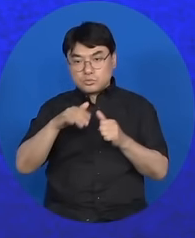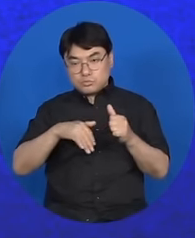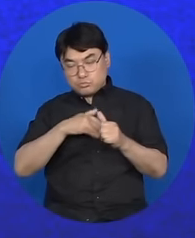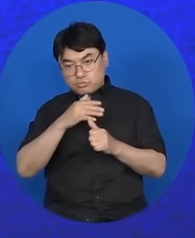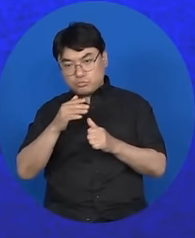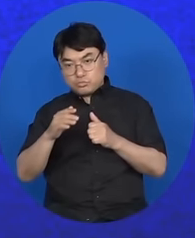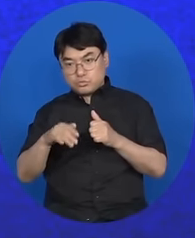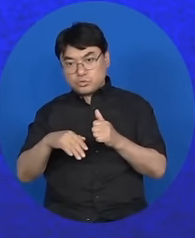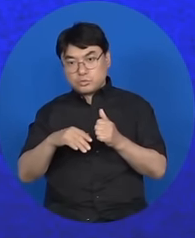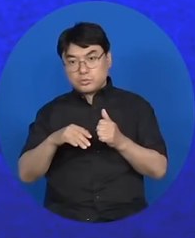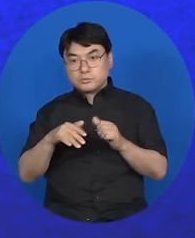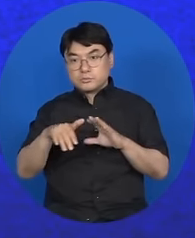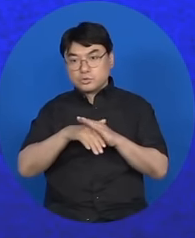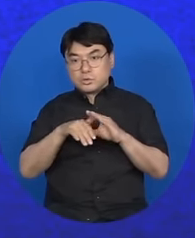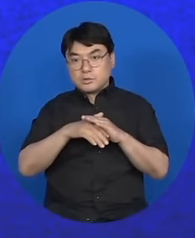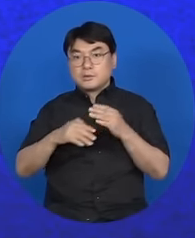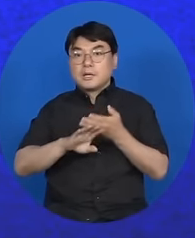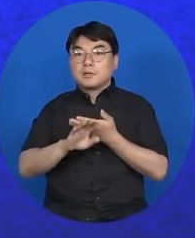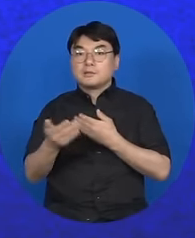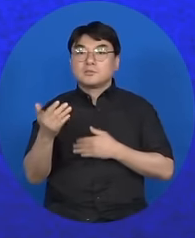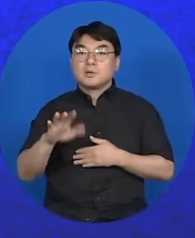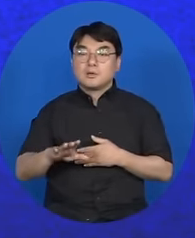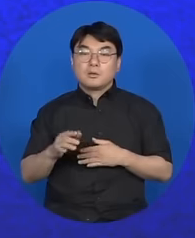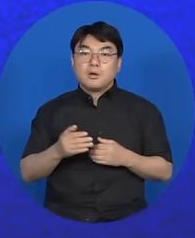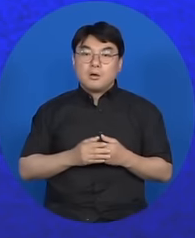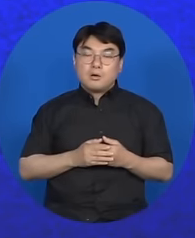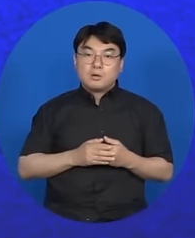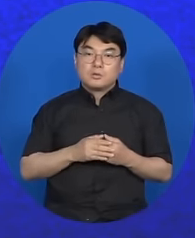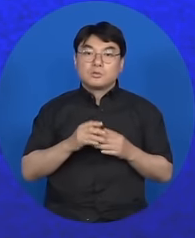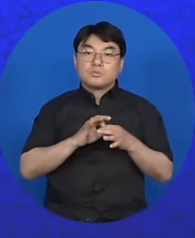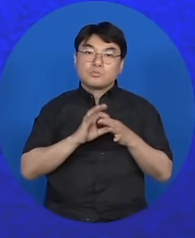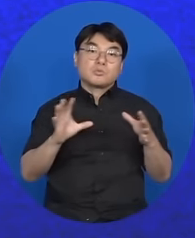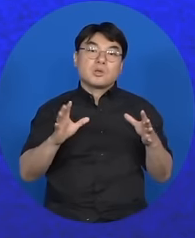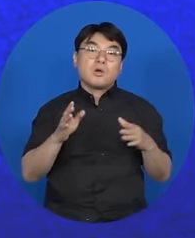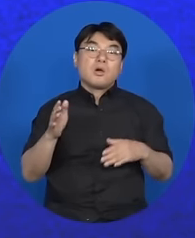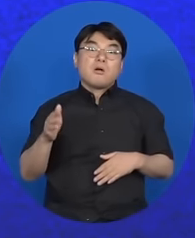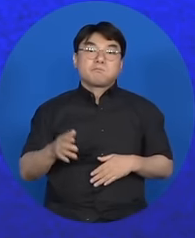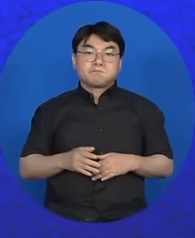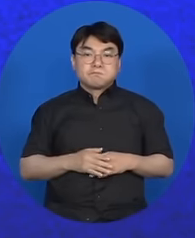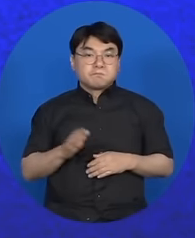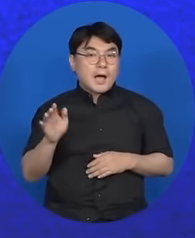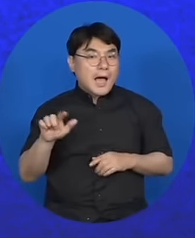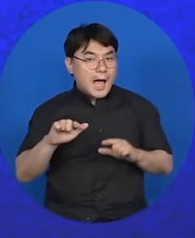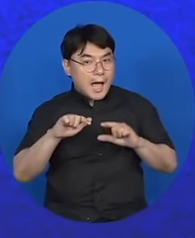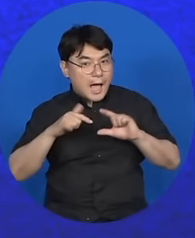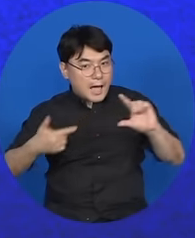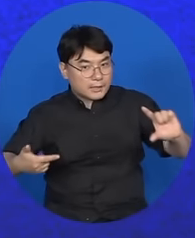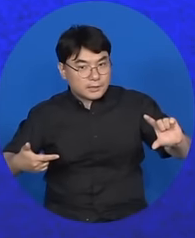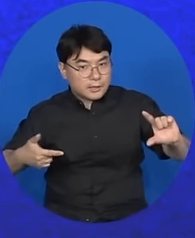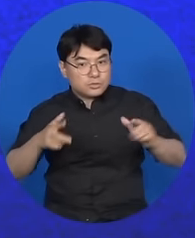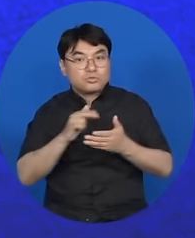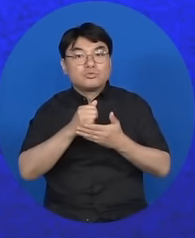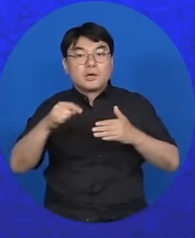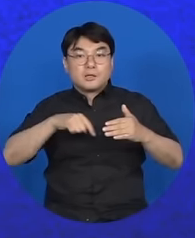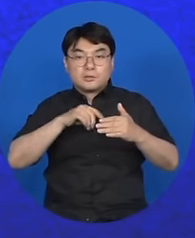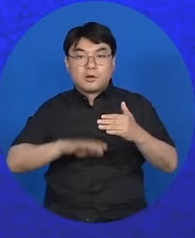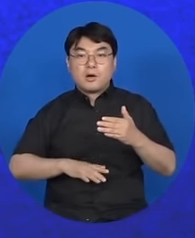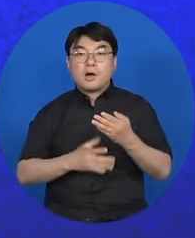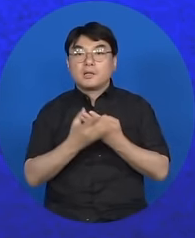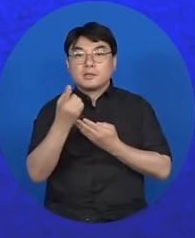그 내시는 별개가 아니라 주 안에서 하나 된 백성이다. 그러므로